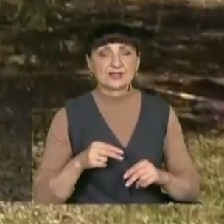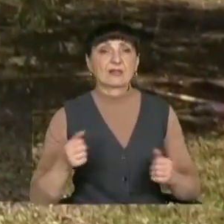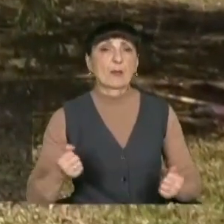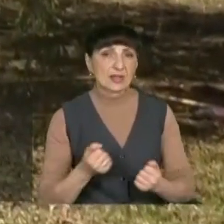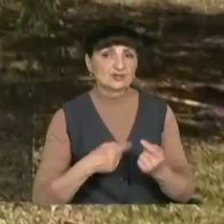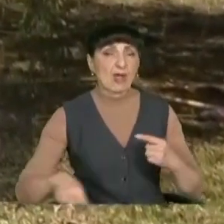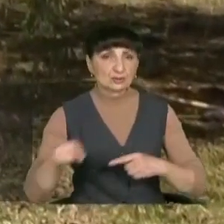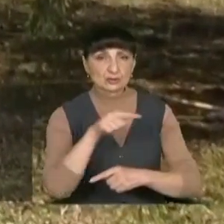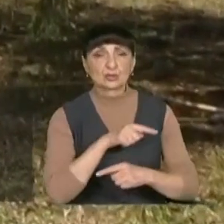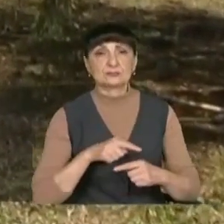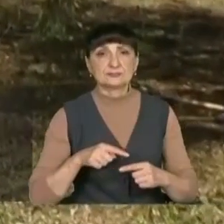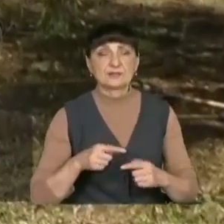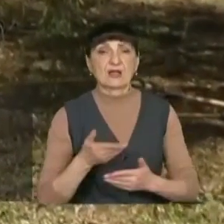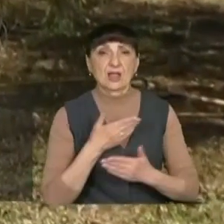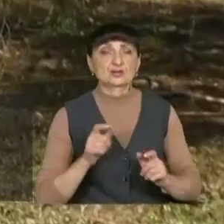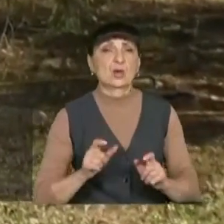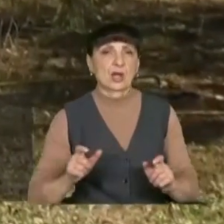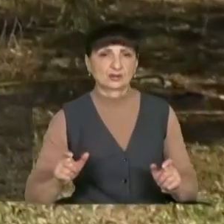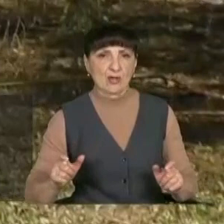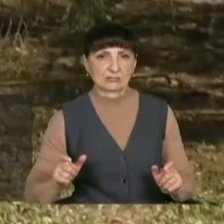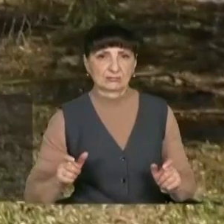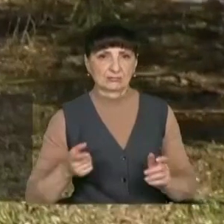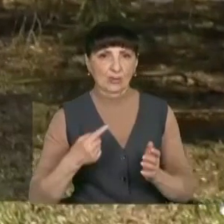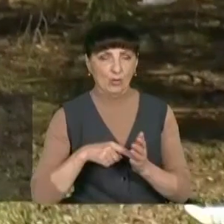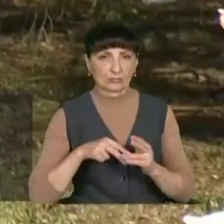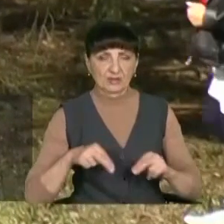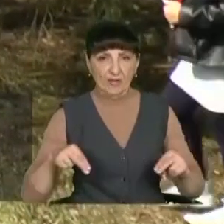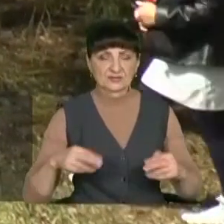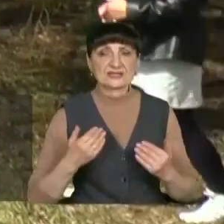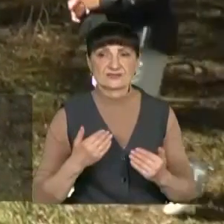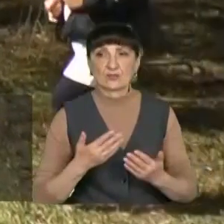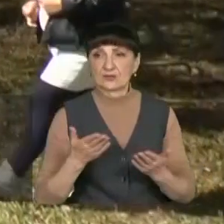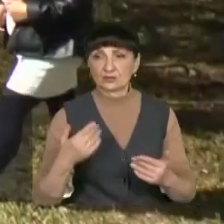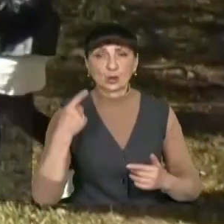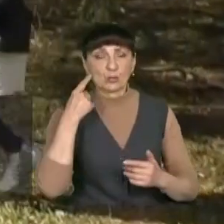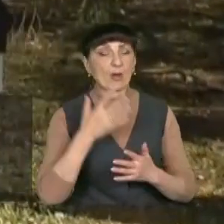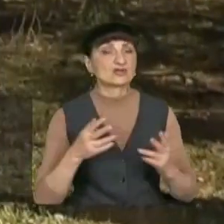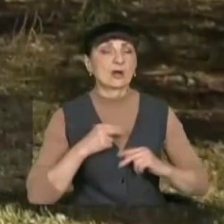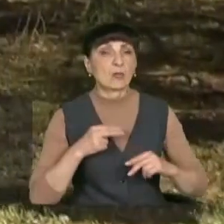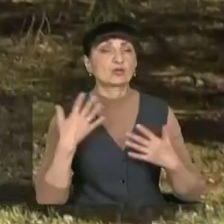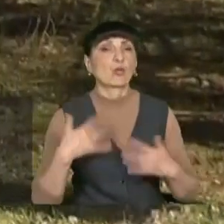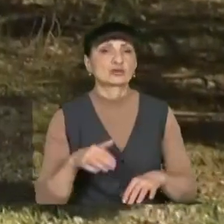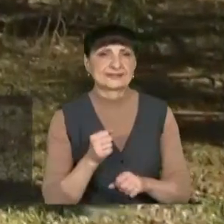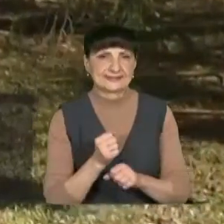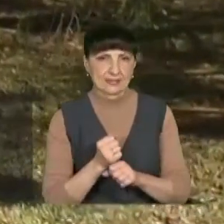поддержку наших горожан. И сегодня, вот я думаю, что большая работа проделана.